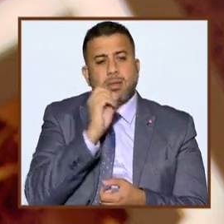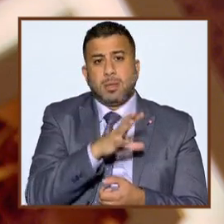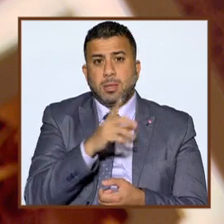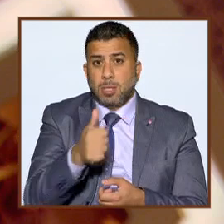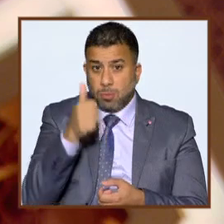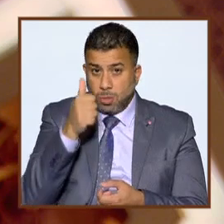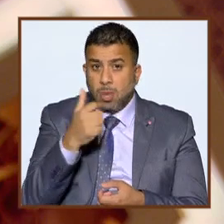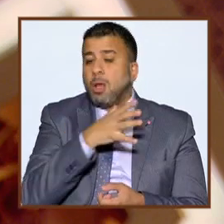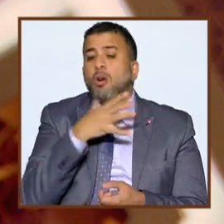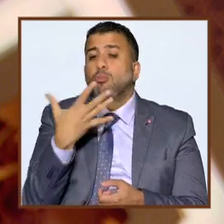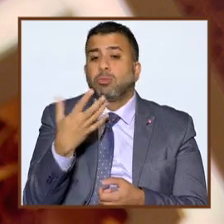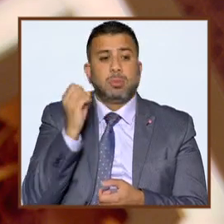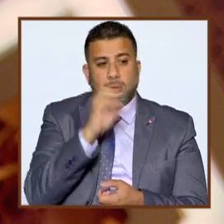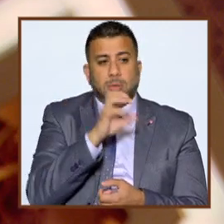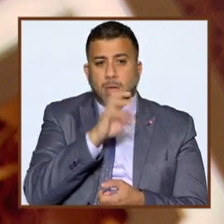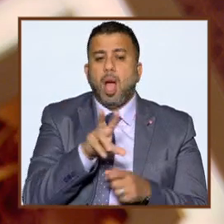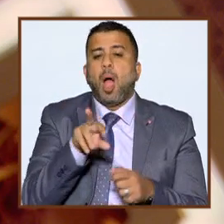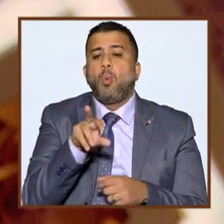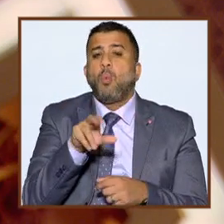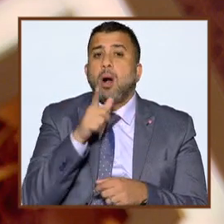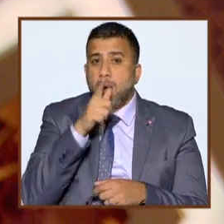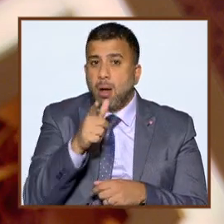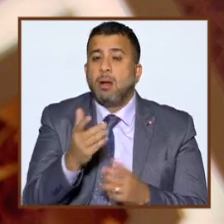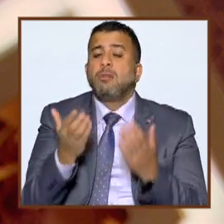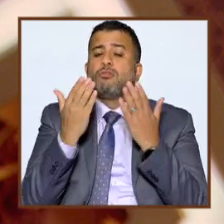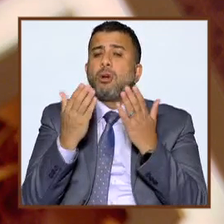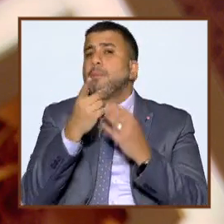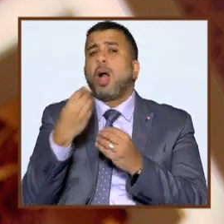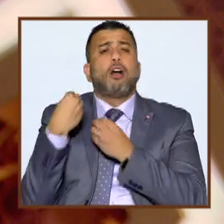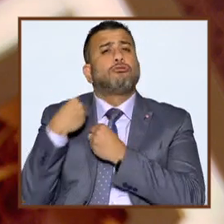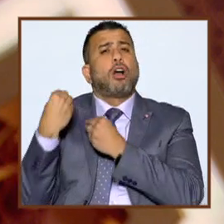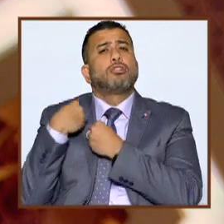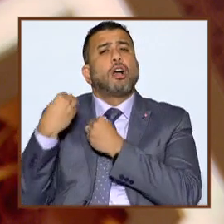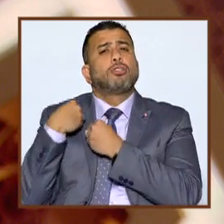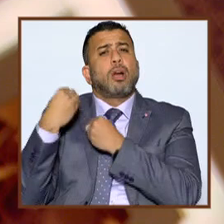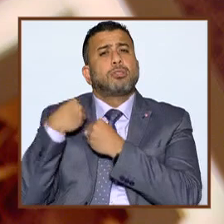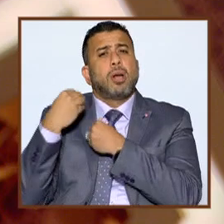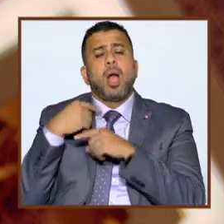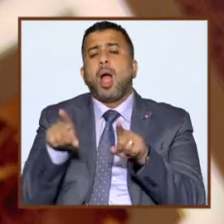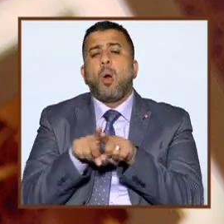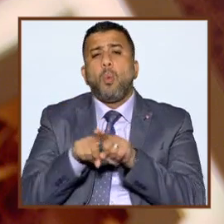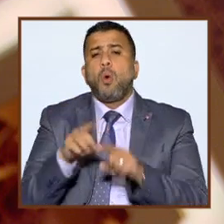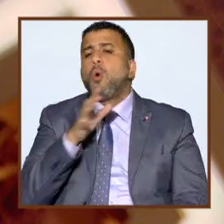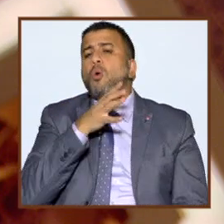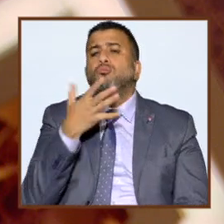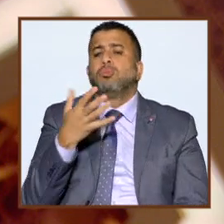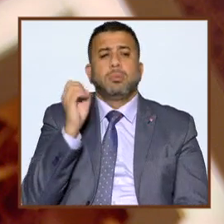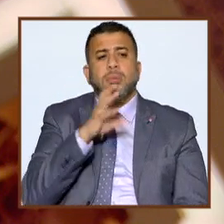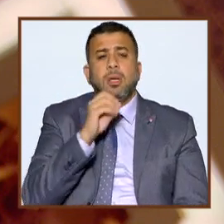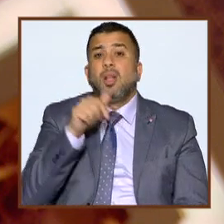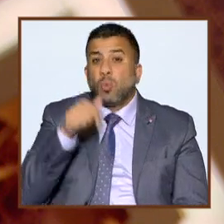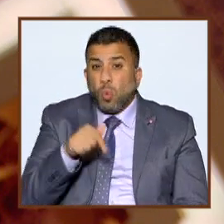عليها يستمر، وهذا باب من أبواب الخير فتحه الله عز وجل على هذا الرجل ويعطي أخاه، لكن والله